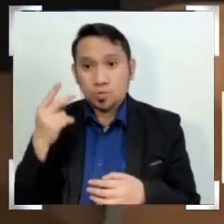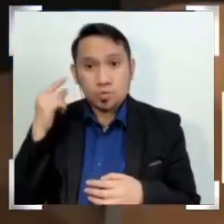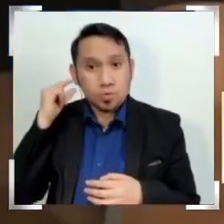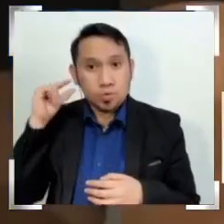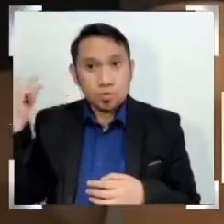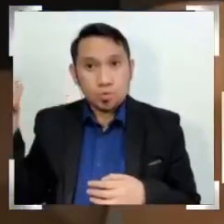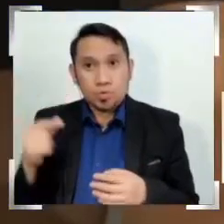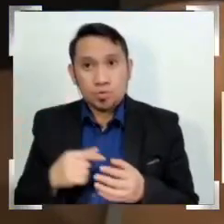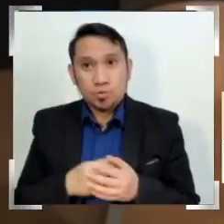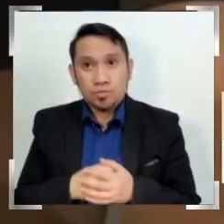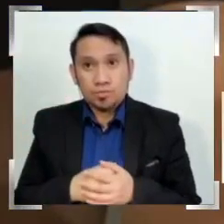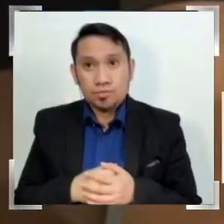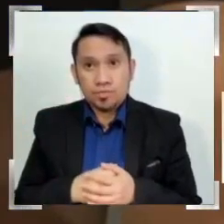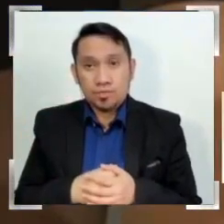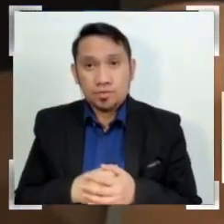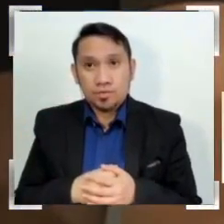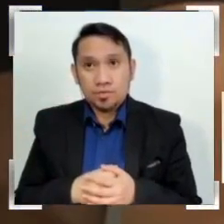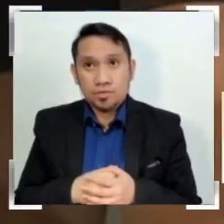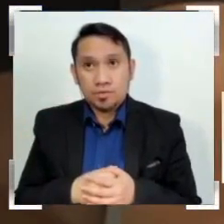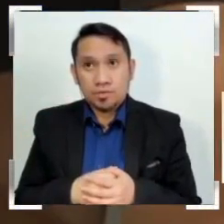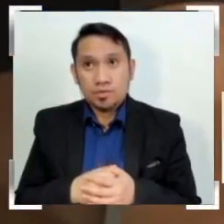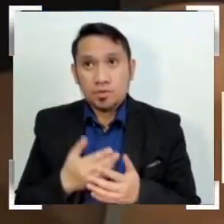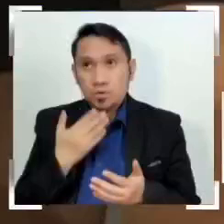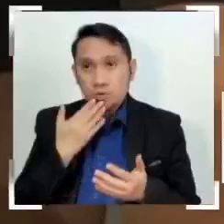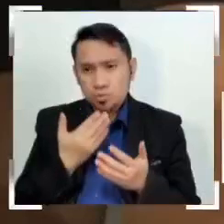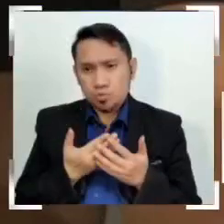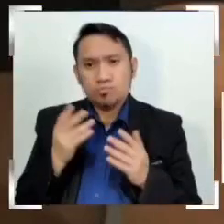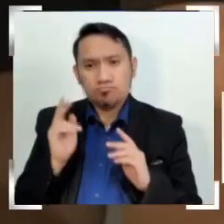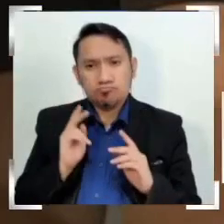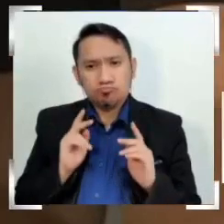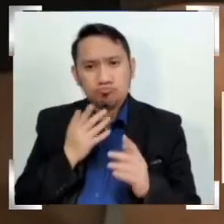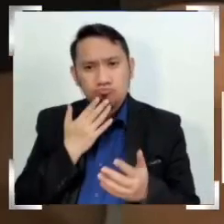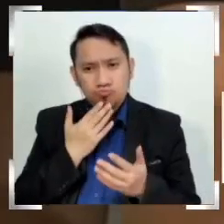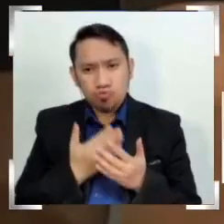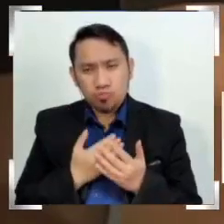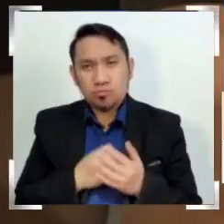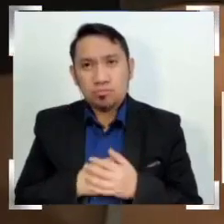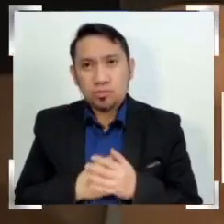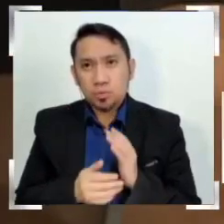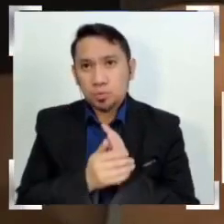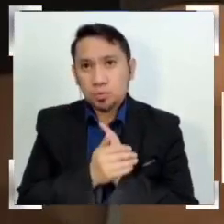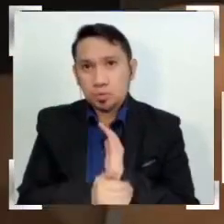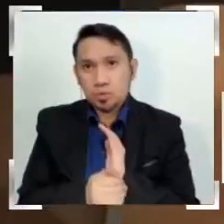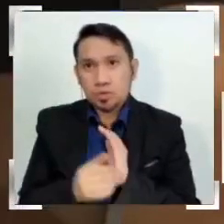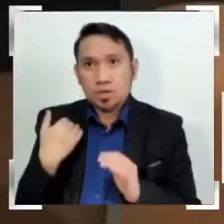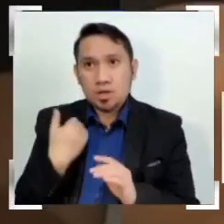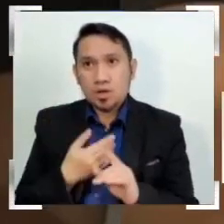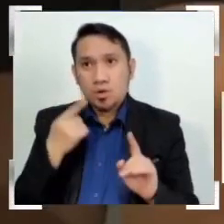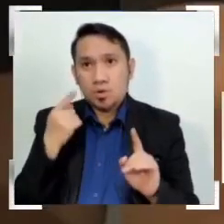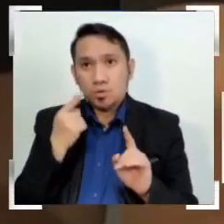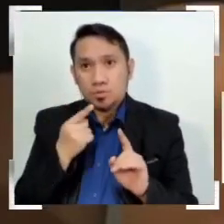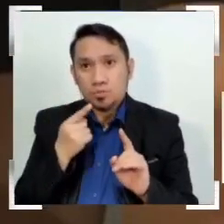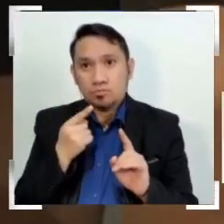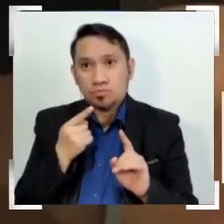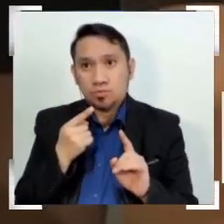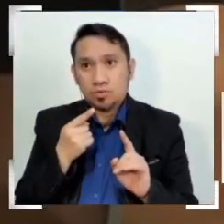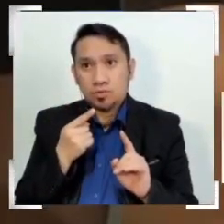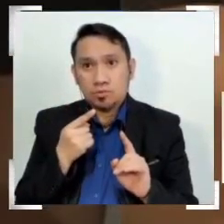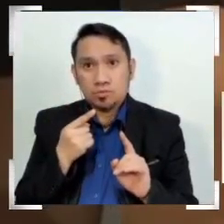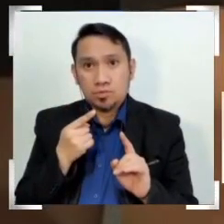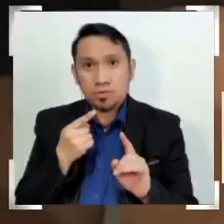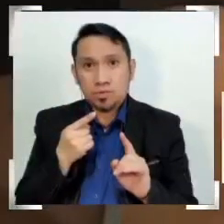Very satisfied po sa niya performance. It's because ang mga target naman, yung mga time na kuha